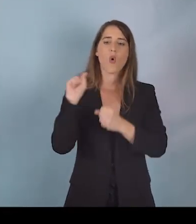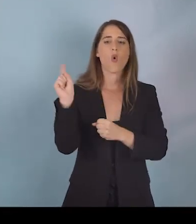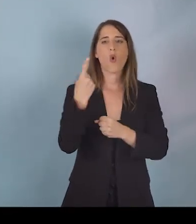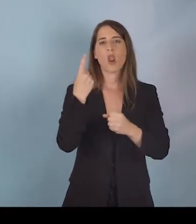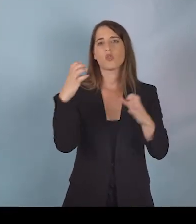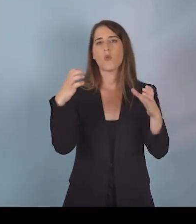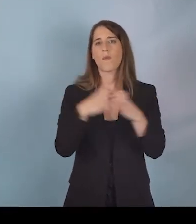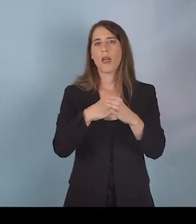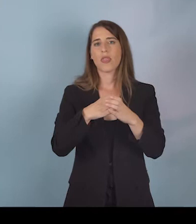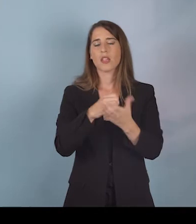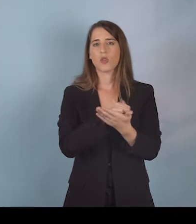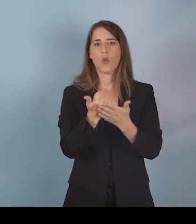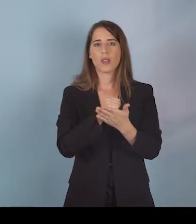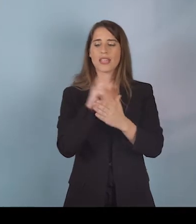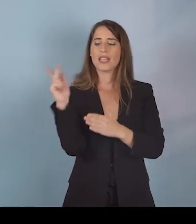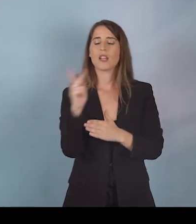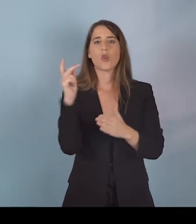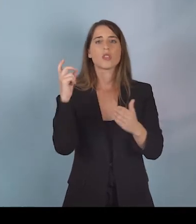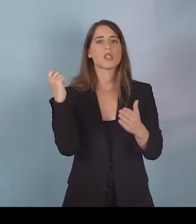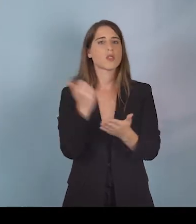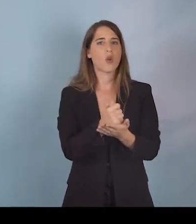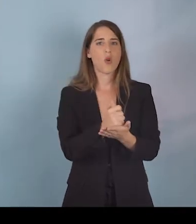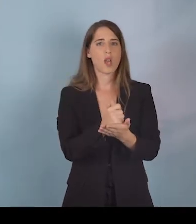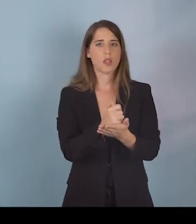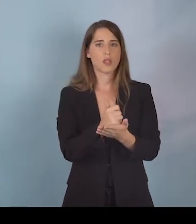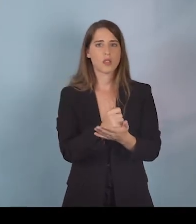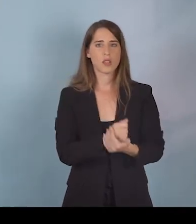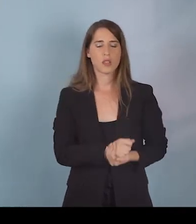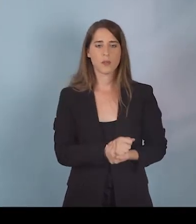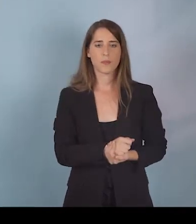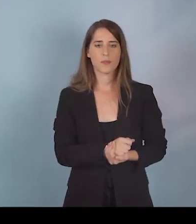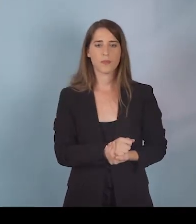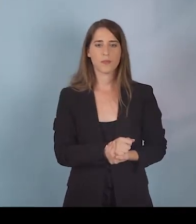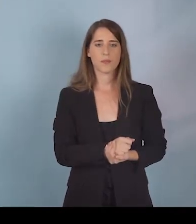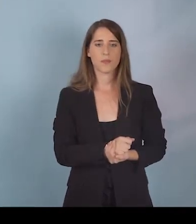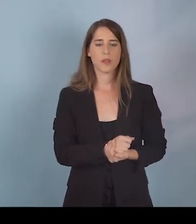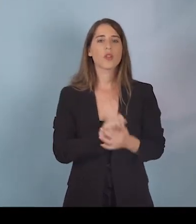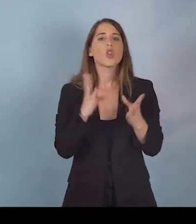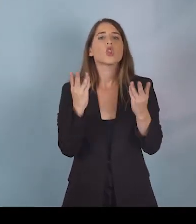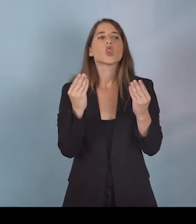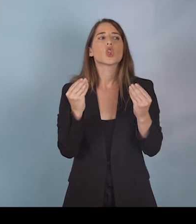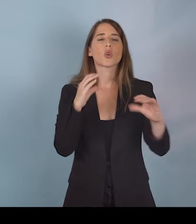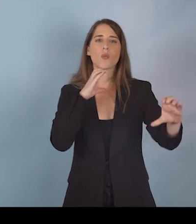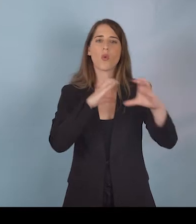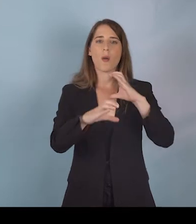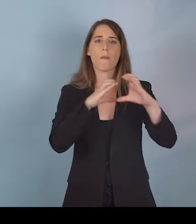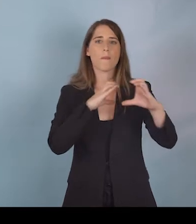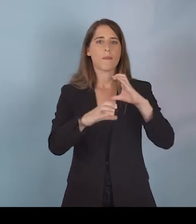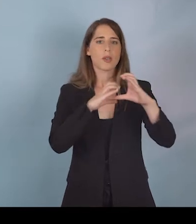Αθήνας υποστηρίζει, είναι δίπλα στις ομάδες ΛΟΑΤΚΙ, κυρίως στις κοινότητες ΛΟΑΤΚΙ,